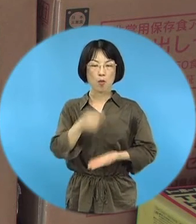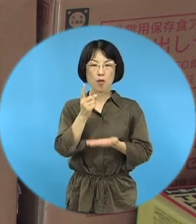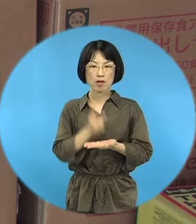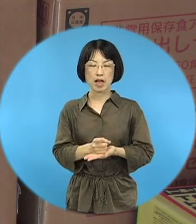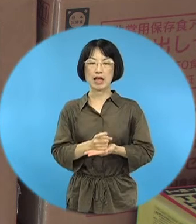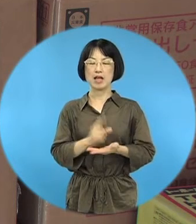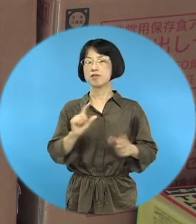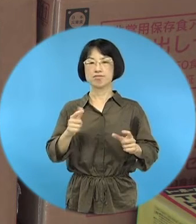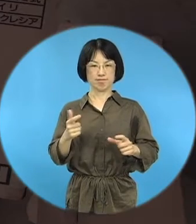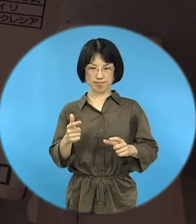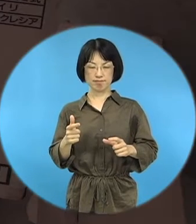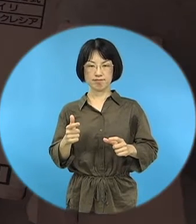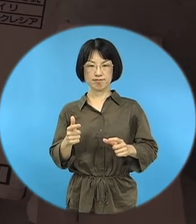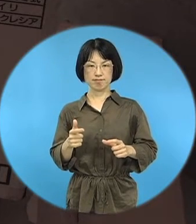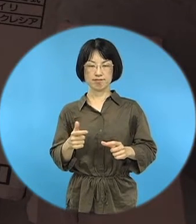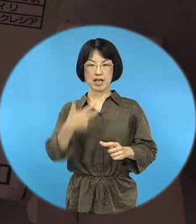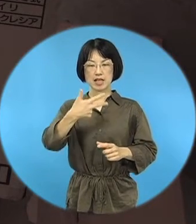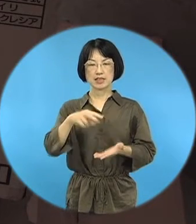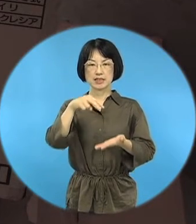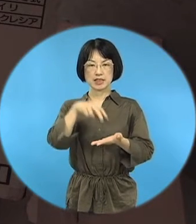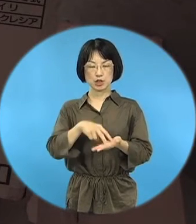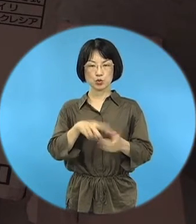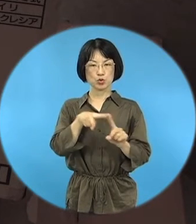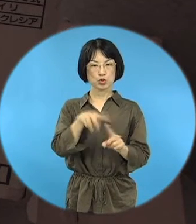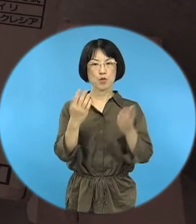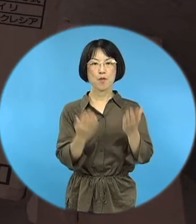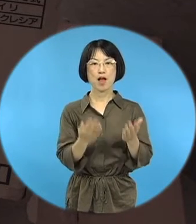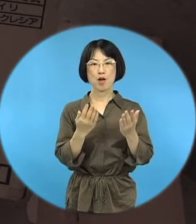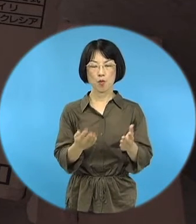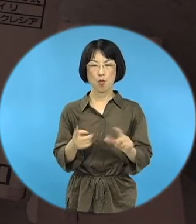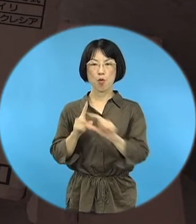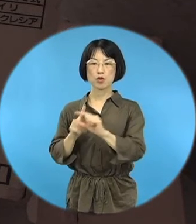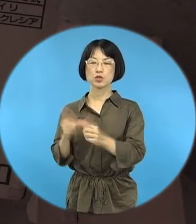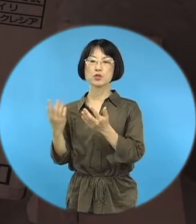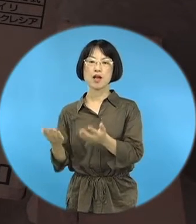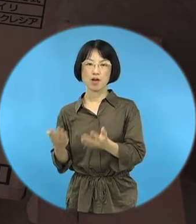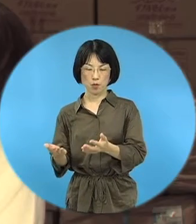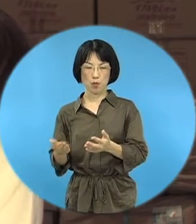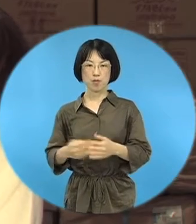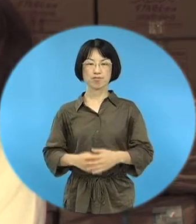の旭町防災倉庫のほか、各市立小中学校などです。